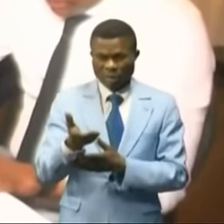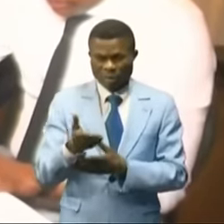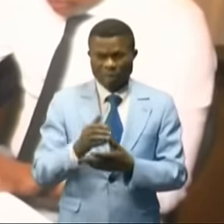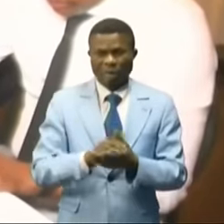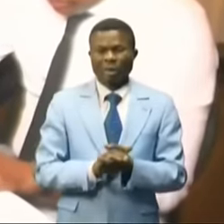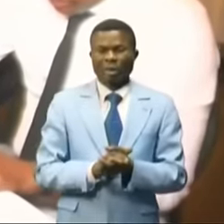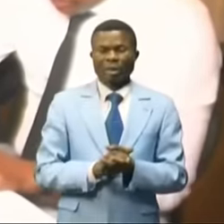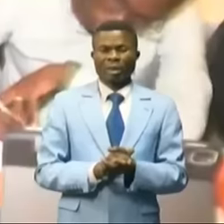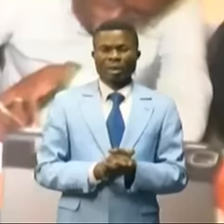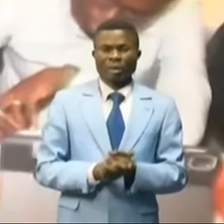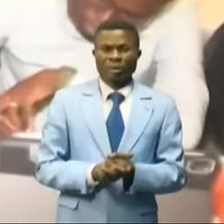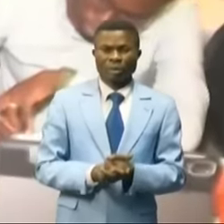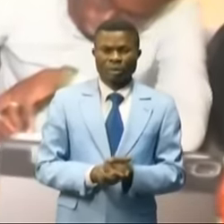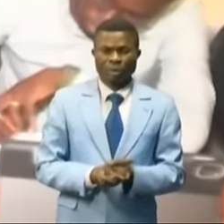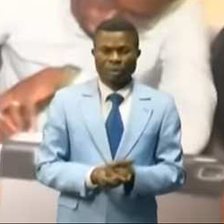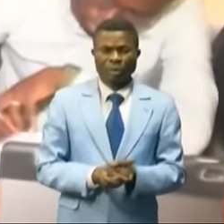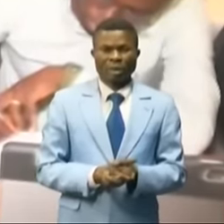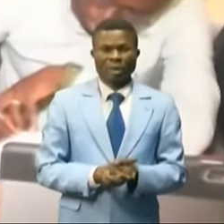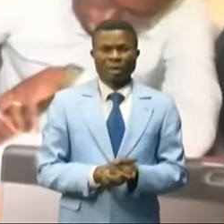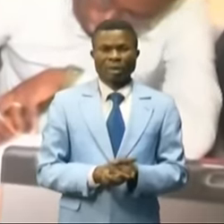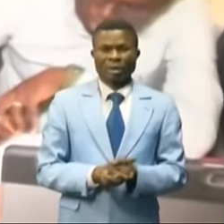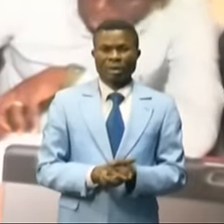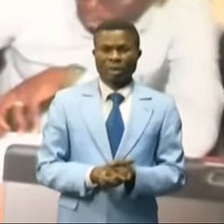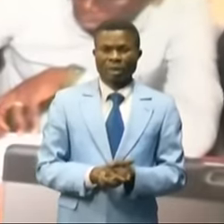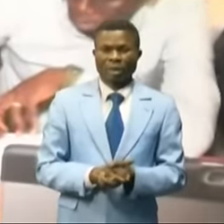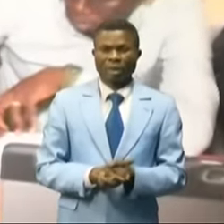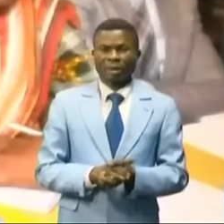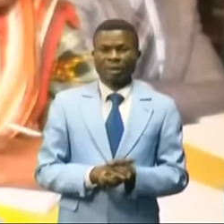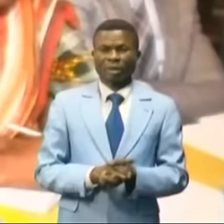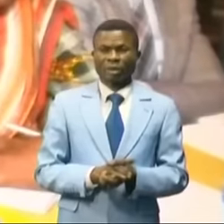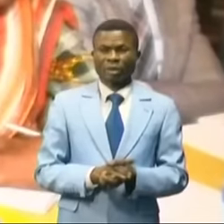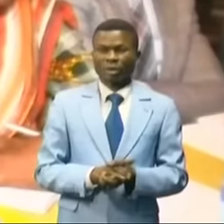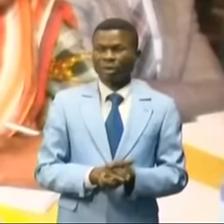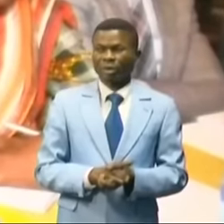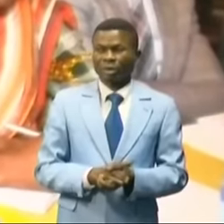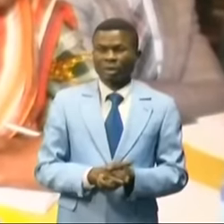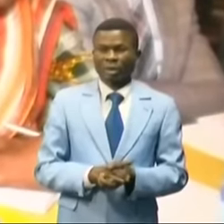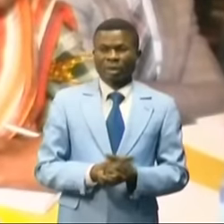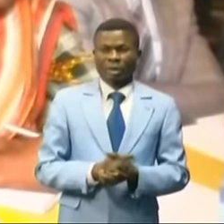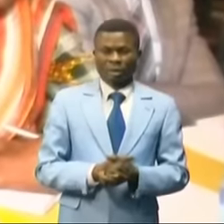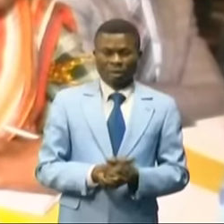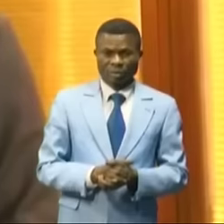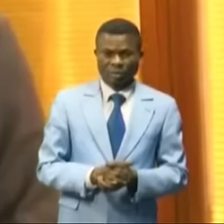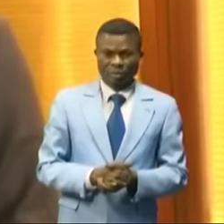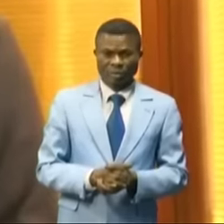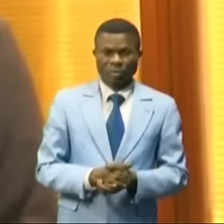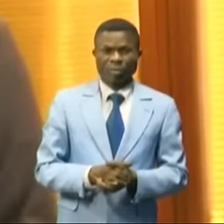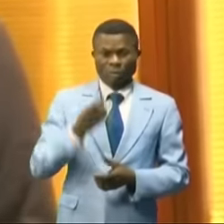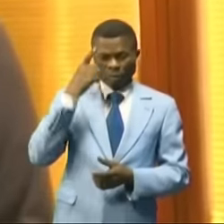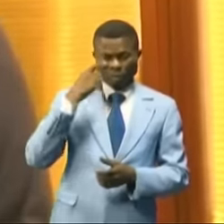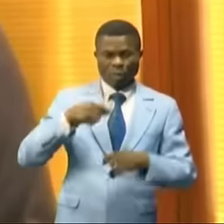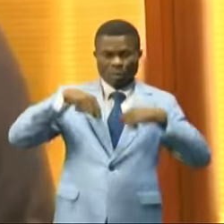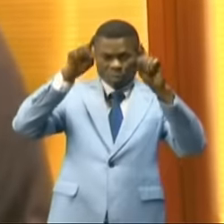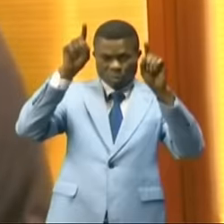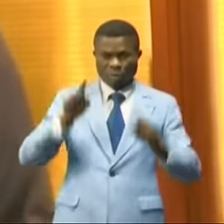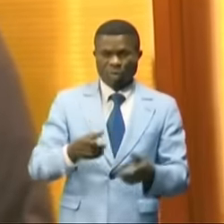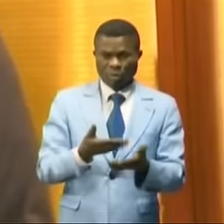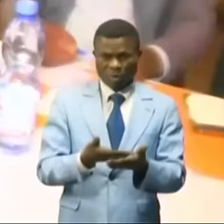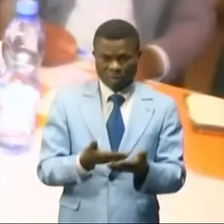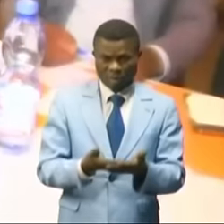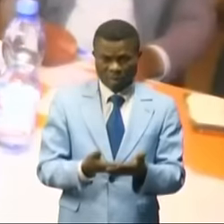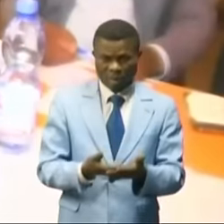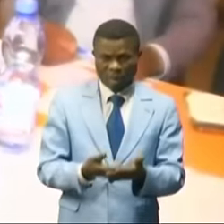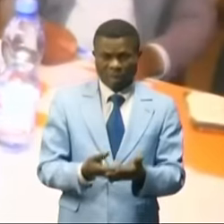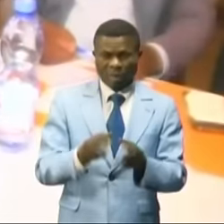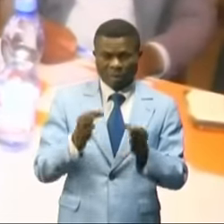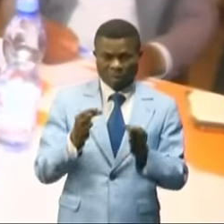déclarations systématiques des gouvernants et des entreprises, cela annuellement. C'est dans ces cadres que s'inscrivent